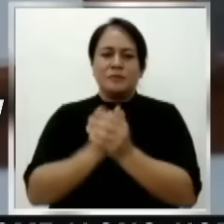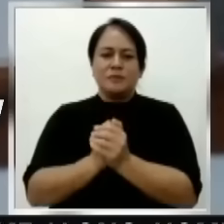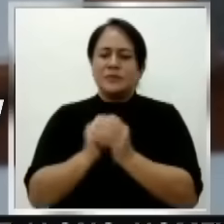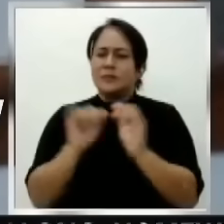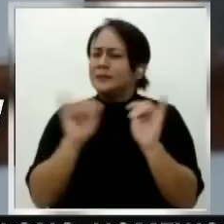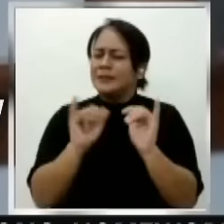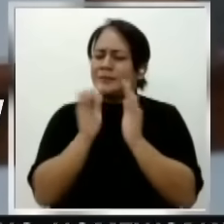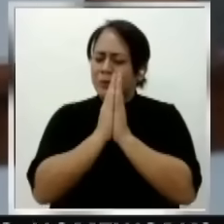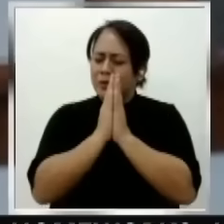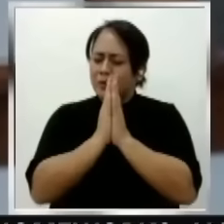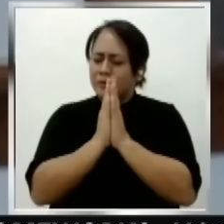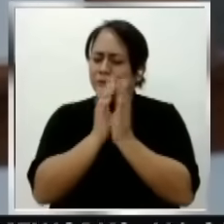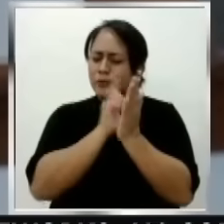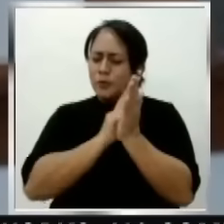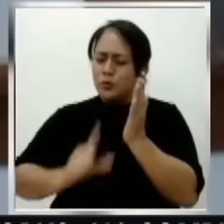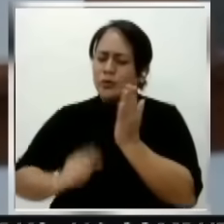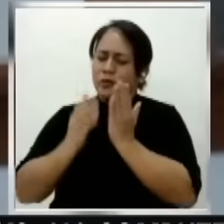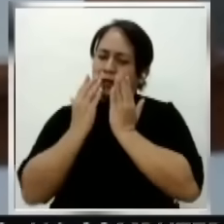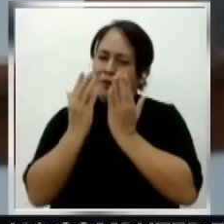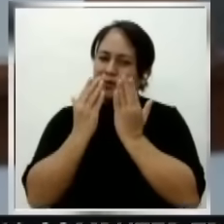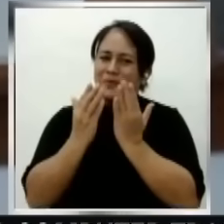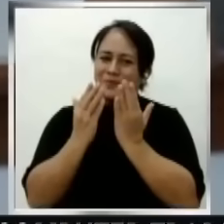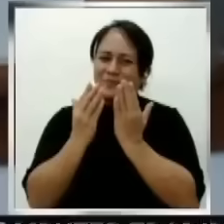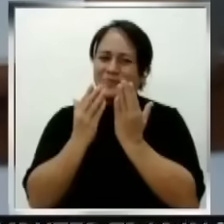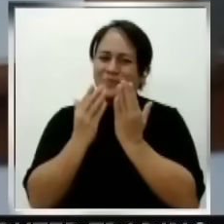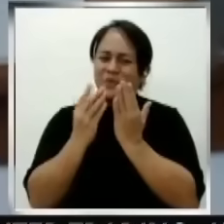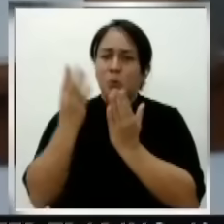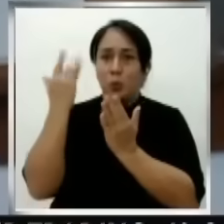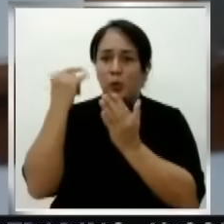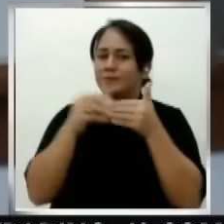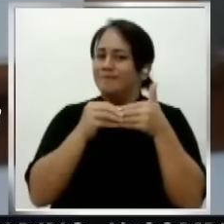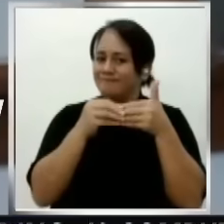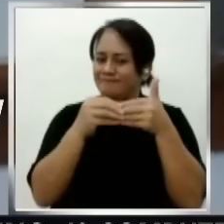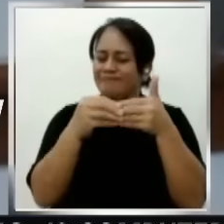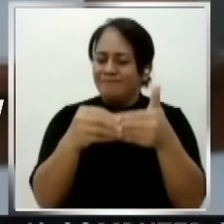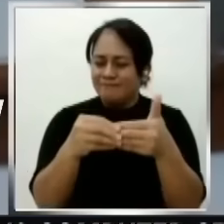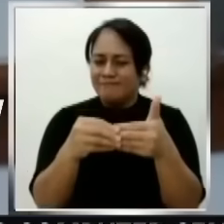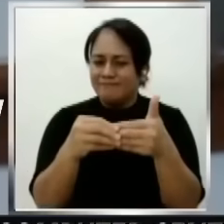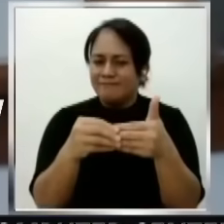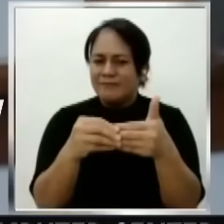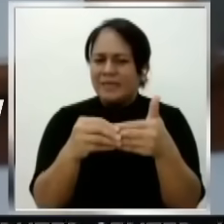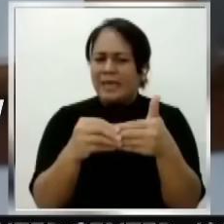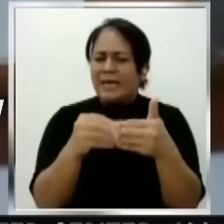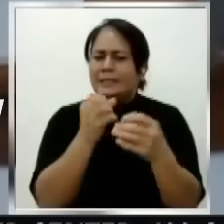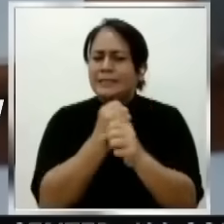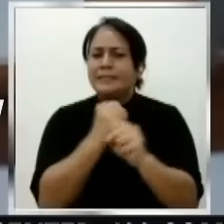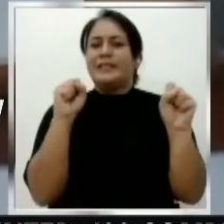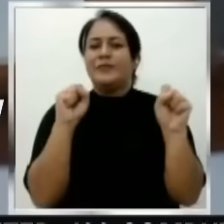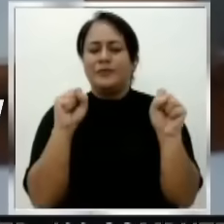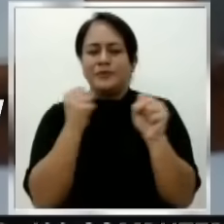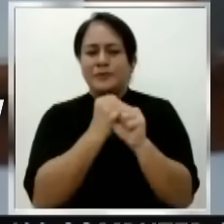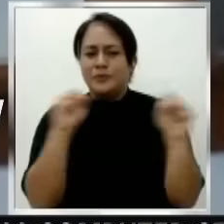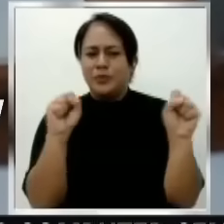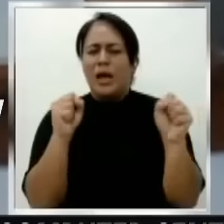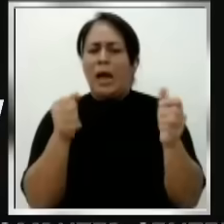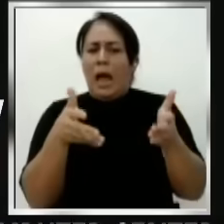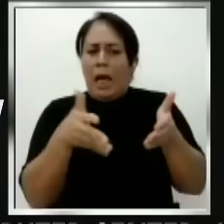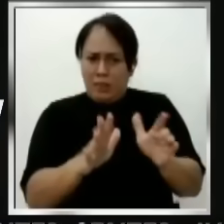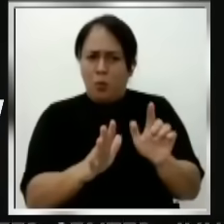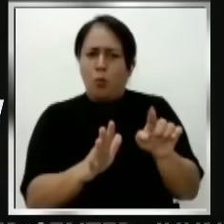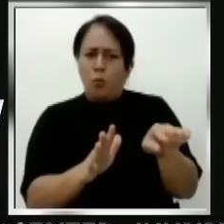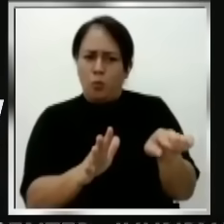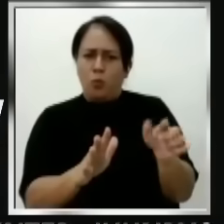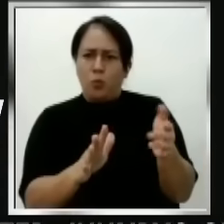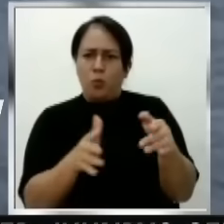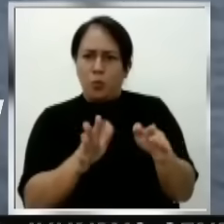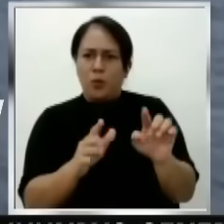Lord, for guiding and safely allowing our